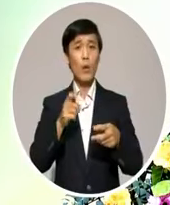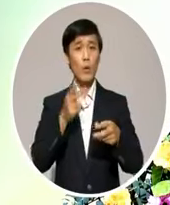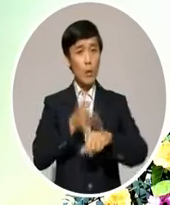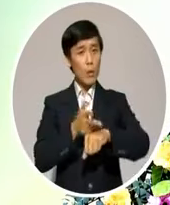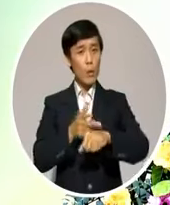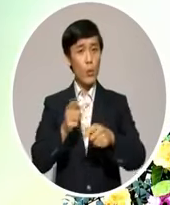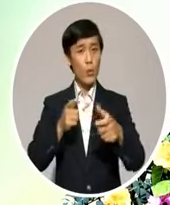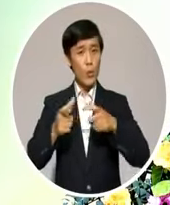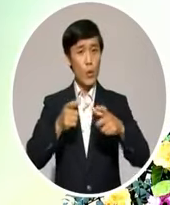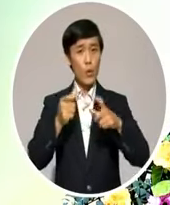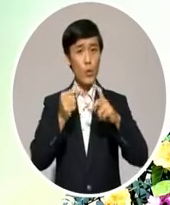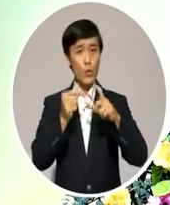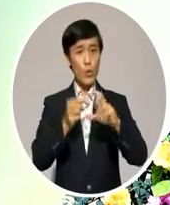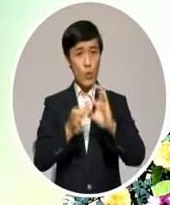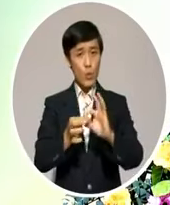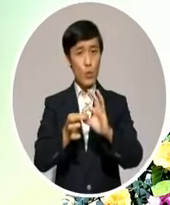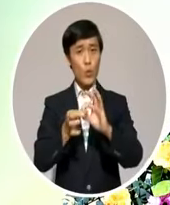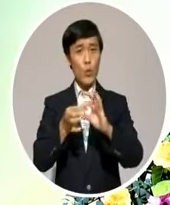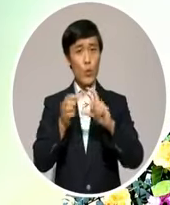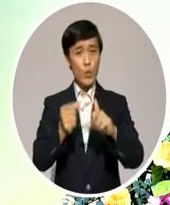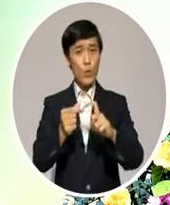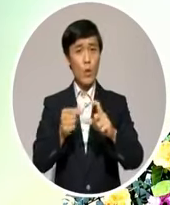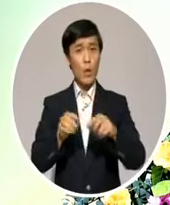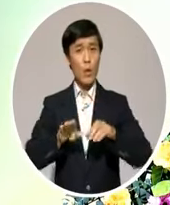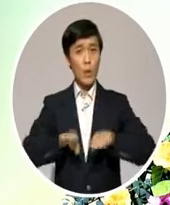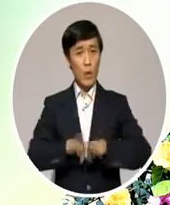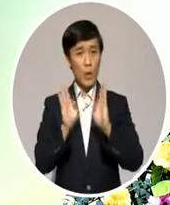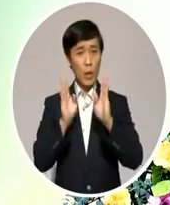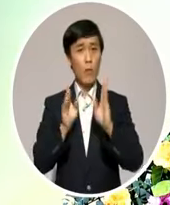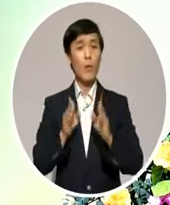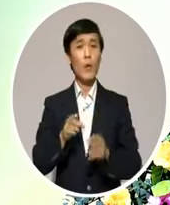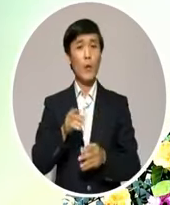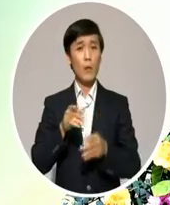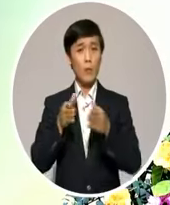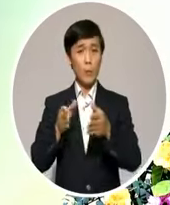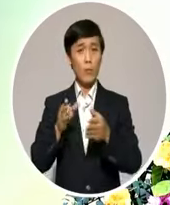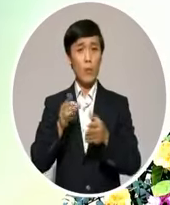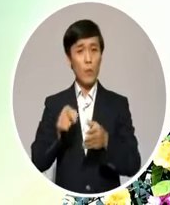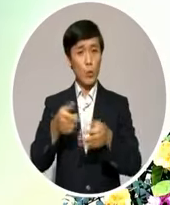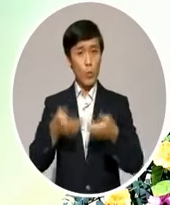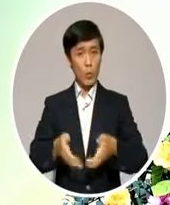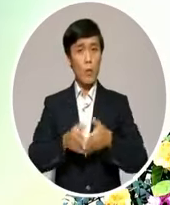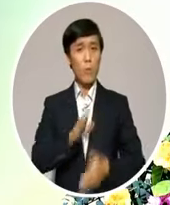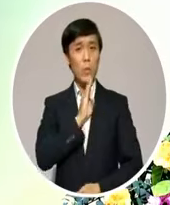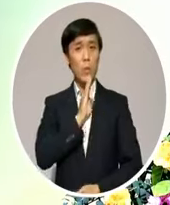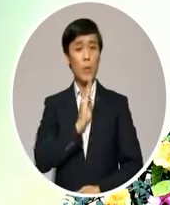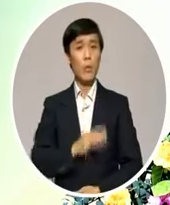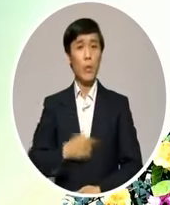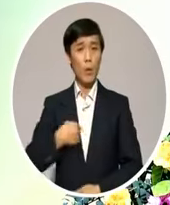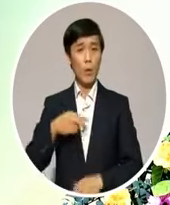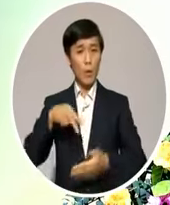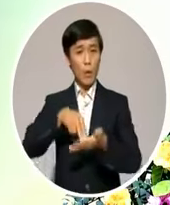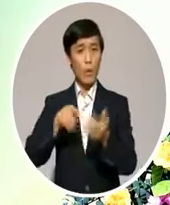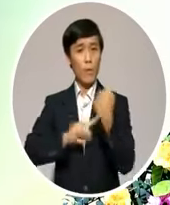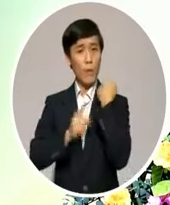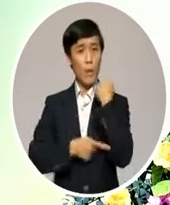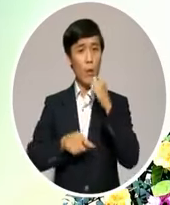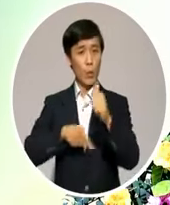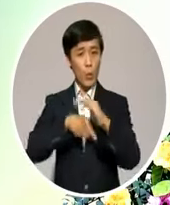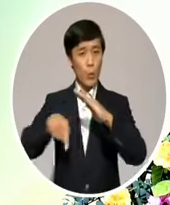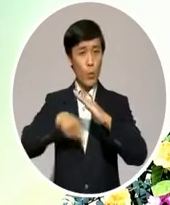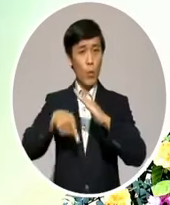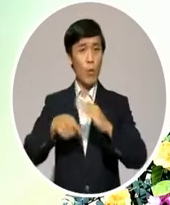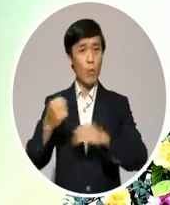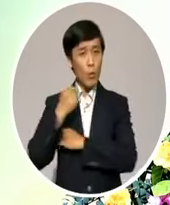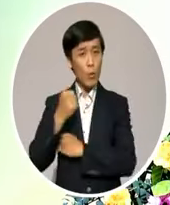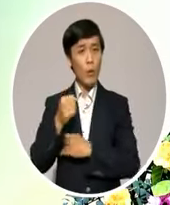让所有全世界的这最有价值的半导体产业能够成型，所以对我来讲这个非常重要。所以我在立法院的努力，哇，这